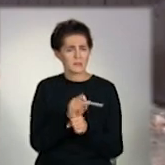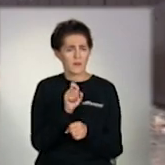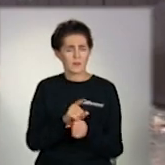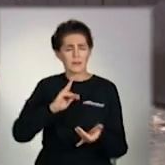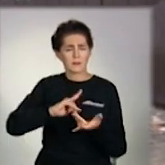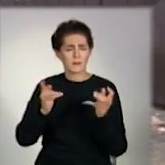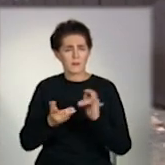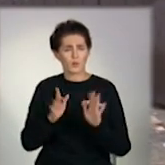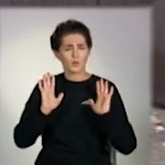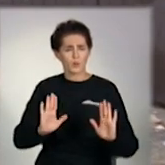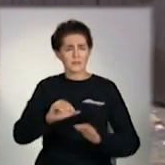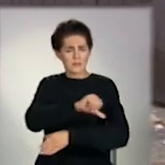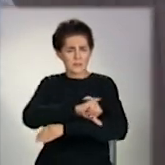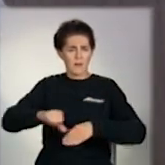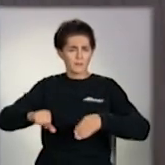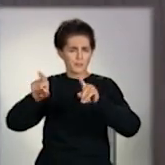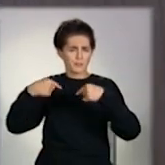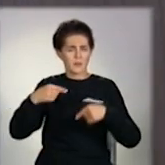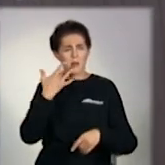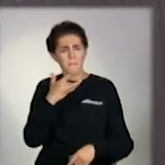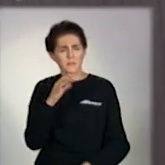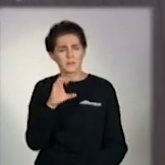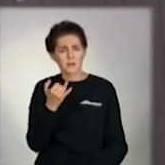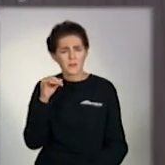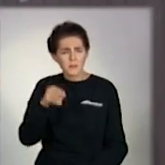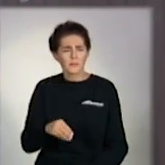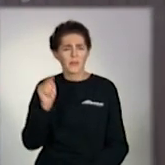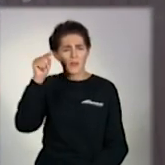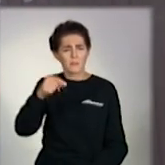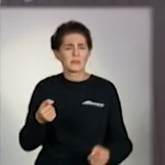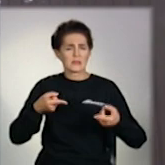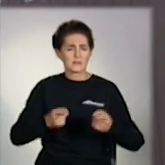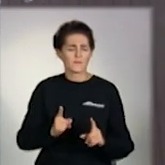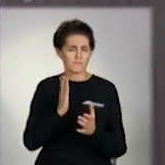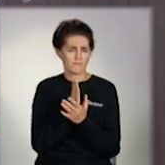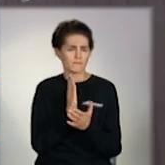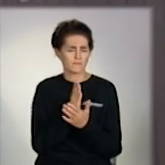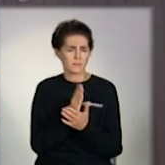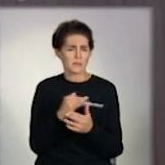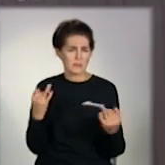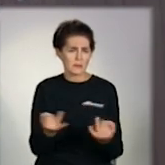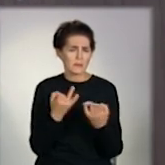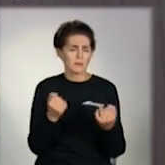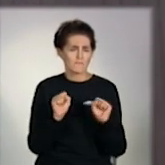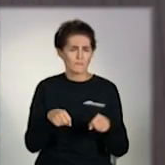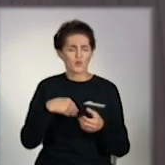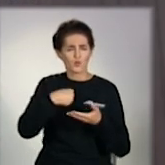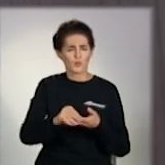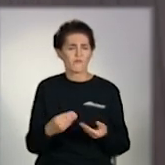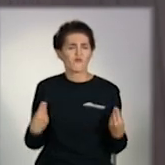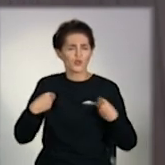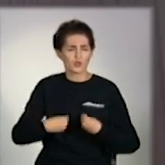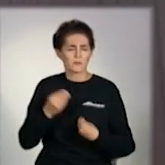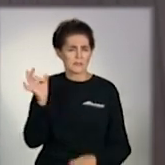та виключно з-за кордону. Американські сайти, да, там дійсно можна приобрести речі там